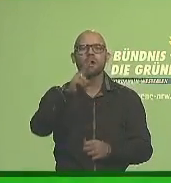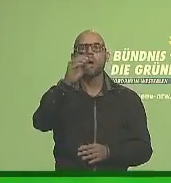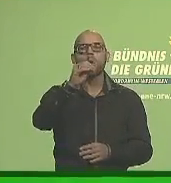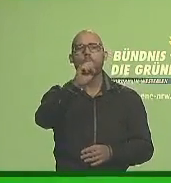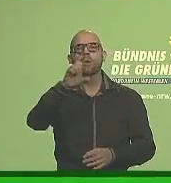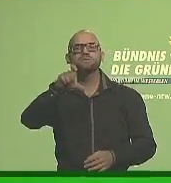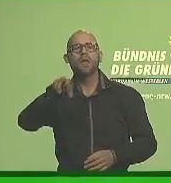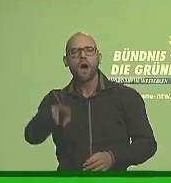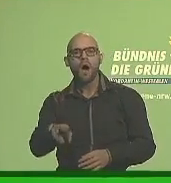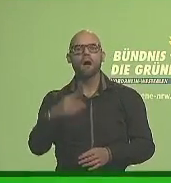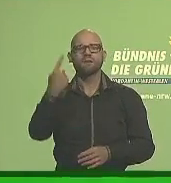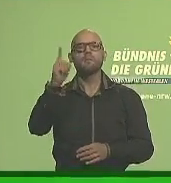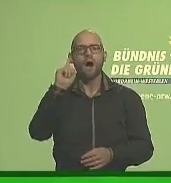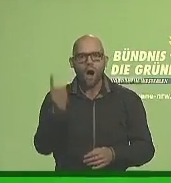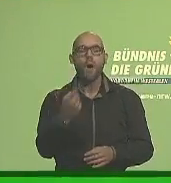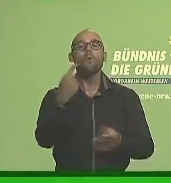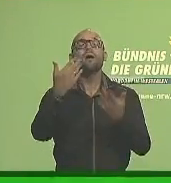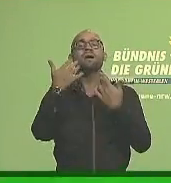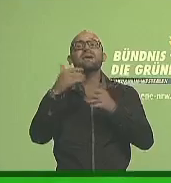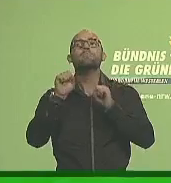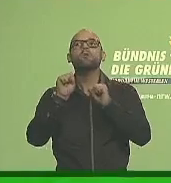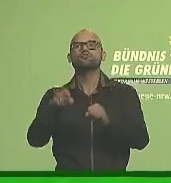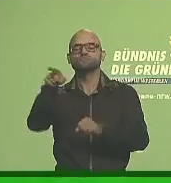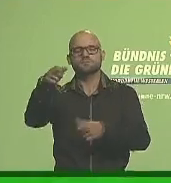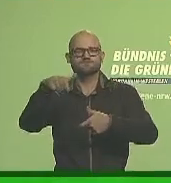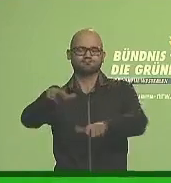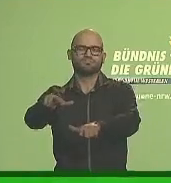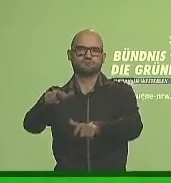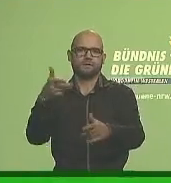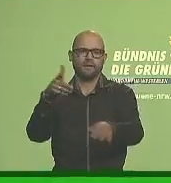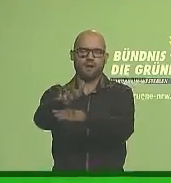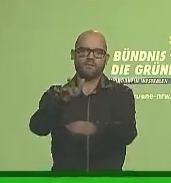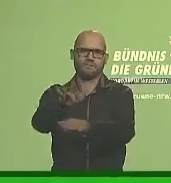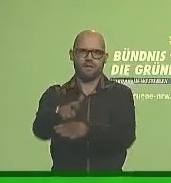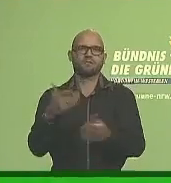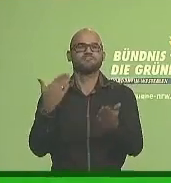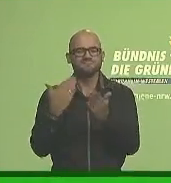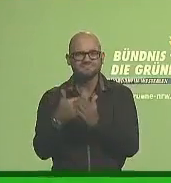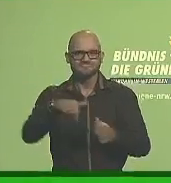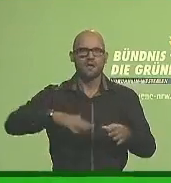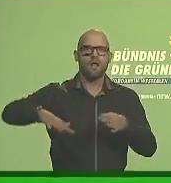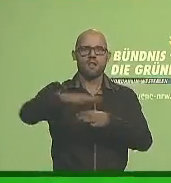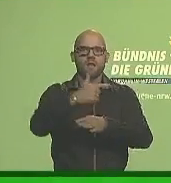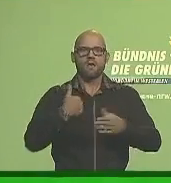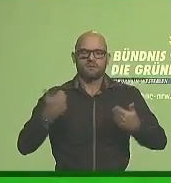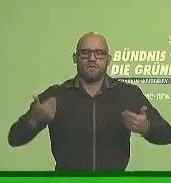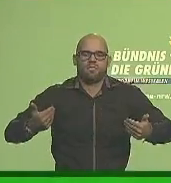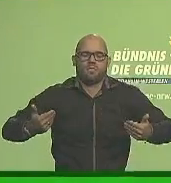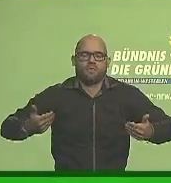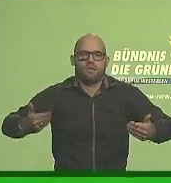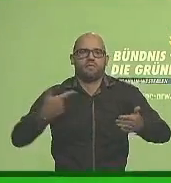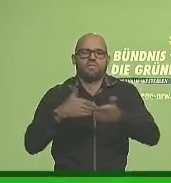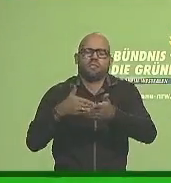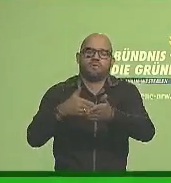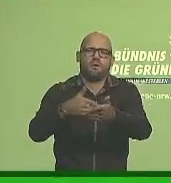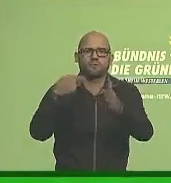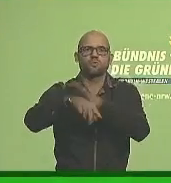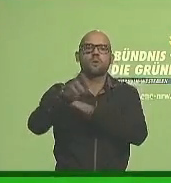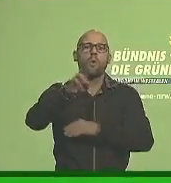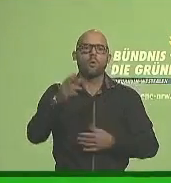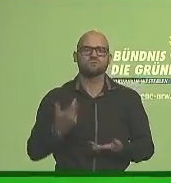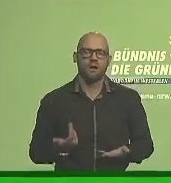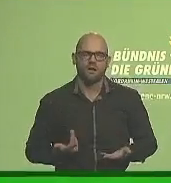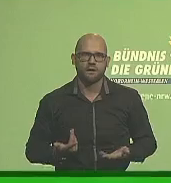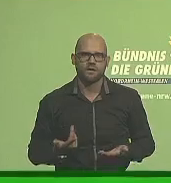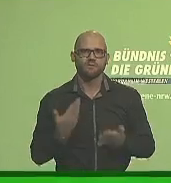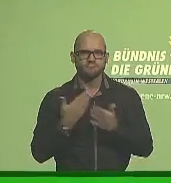einen Klimaschutz, einen ehrgeizigen Klimaschutz und behindert damit die Energiewende in diesem Land. Und es führt dazu, dass die Leute mehr Geld für die